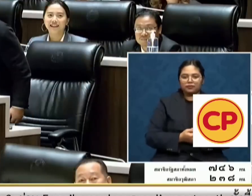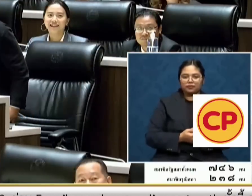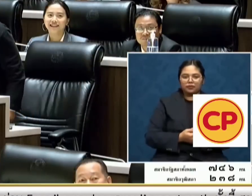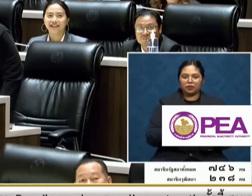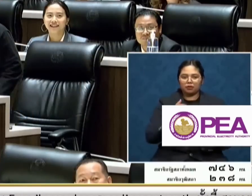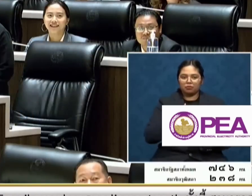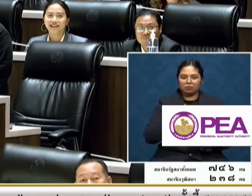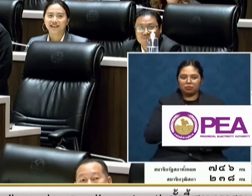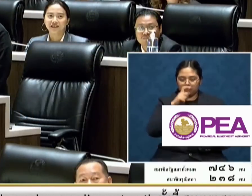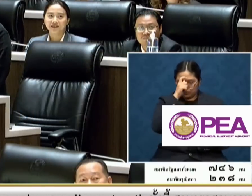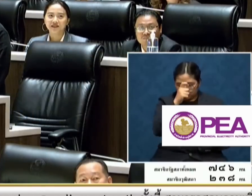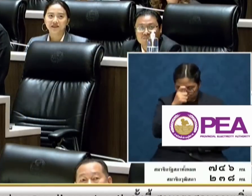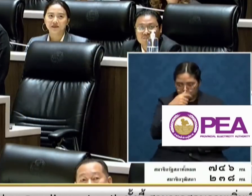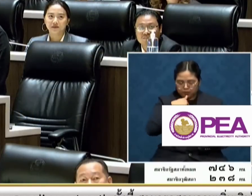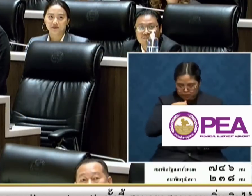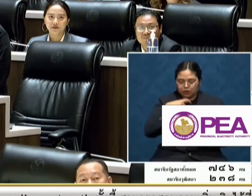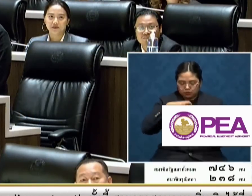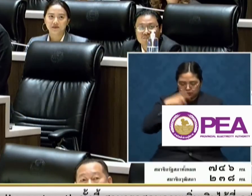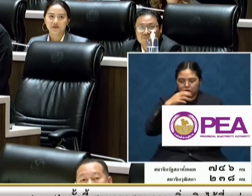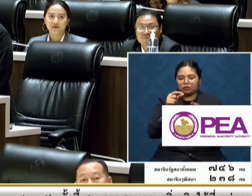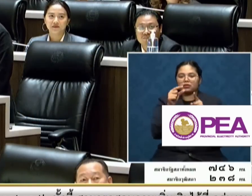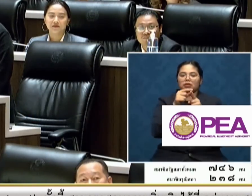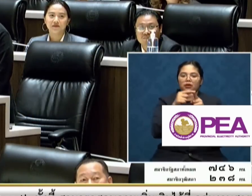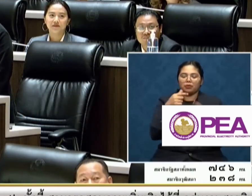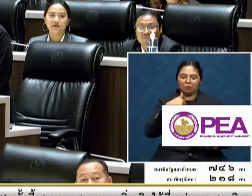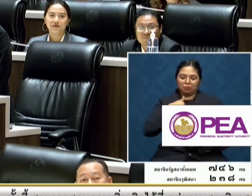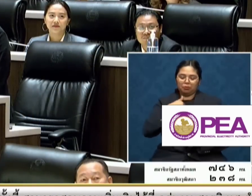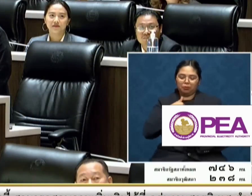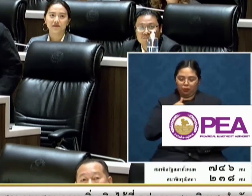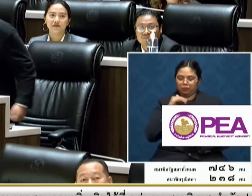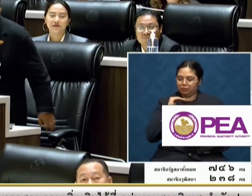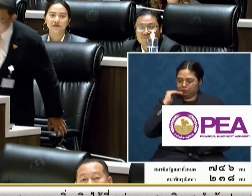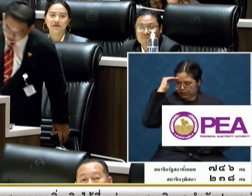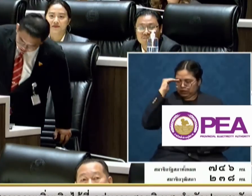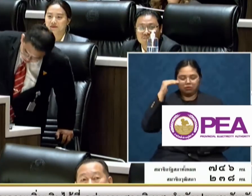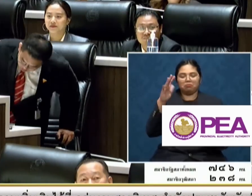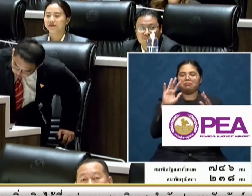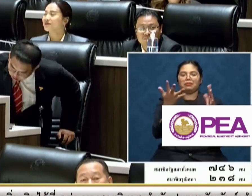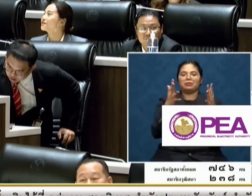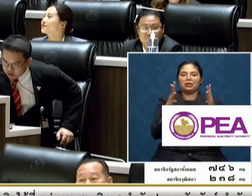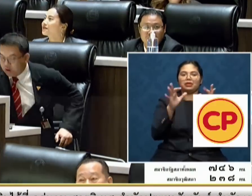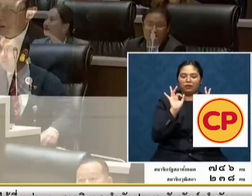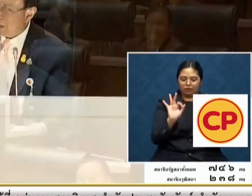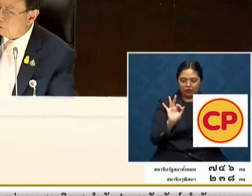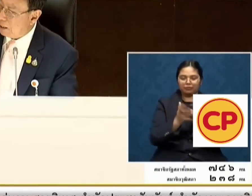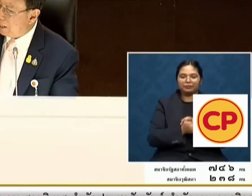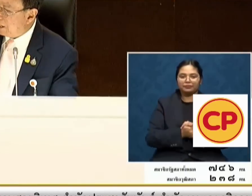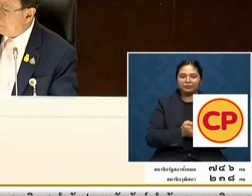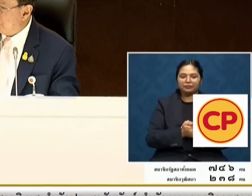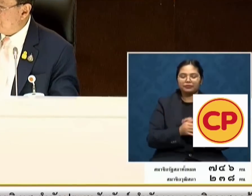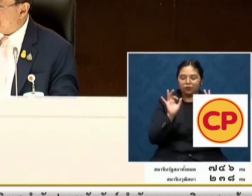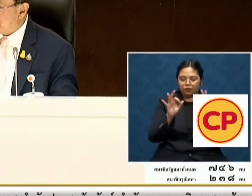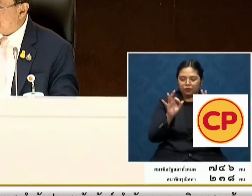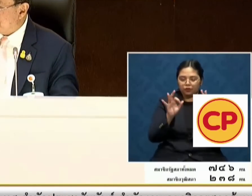ผมเคารพท่านประธานครับผมขอถอนคำว่าสันดานผมขอแก้เป็นว่าผมไม่เคยมีพี่ชายแบบนี้ก็แล้วกันครับ ครับนะครับฟังท่านนายก